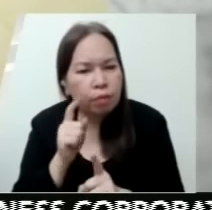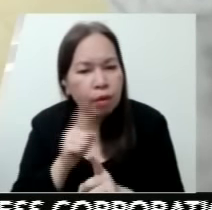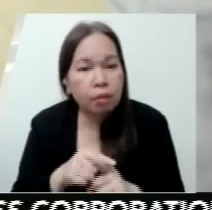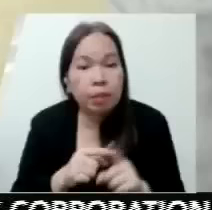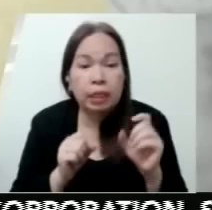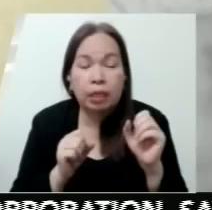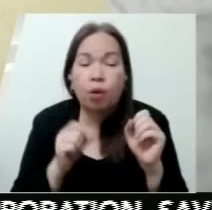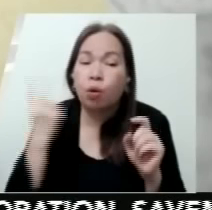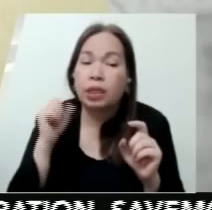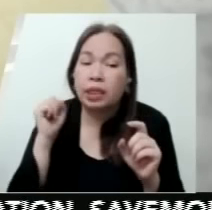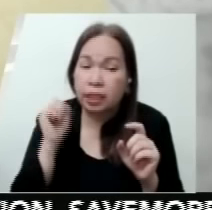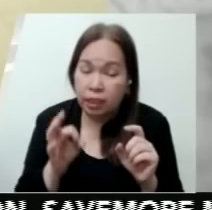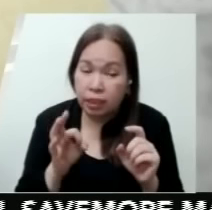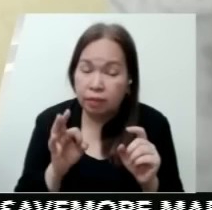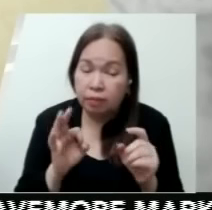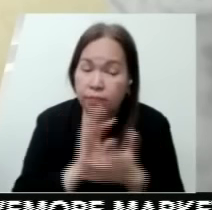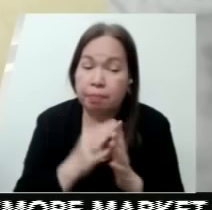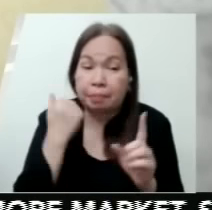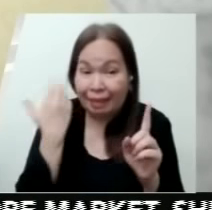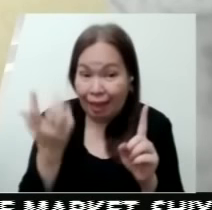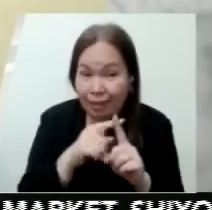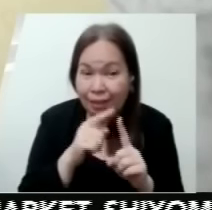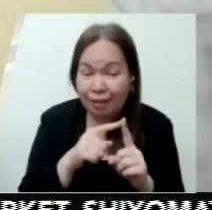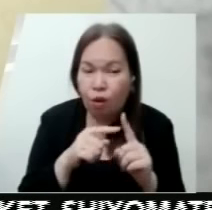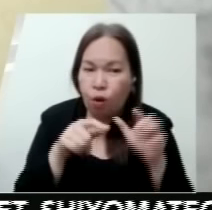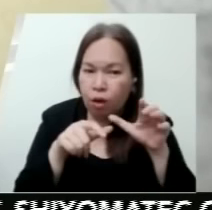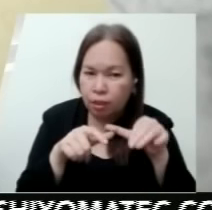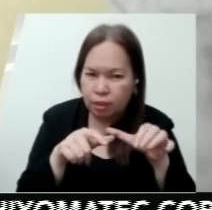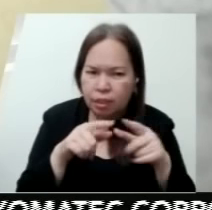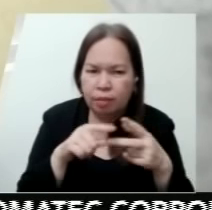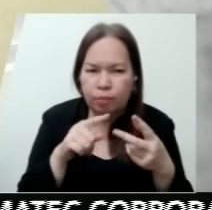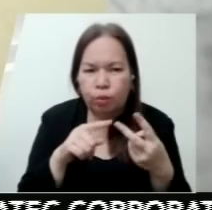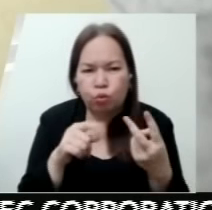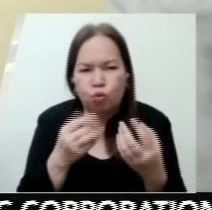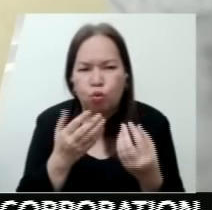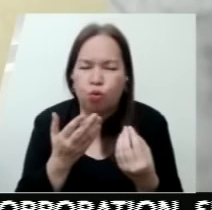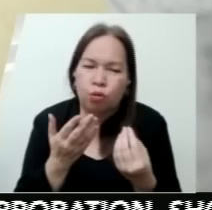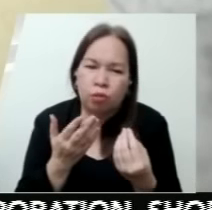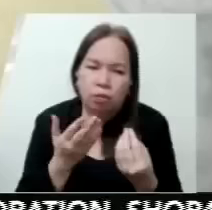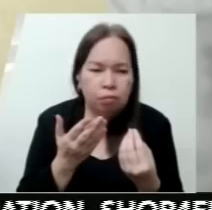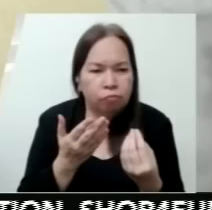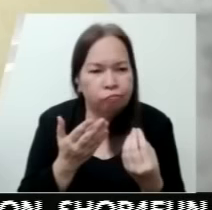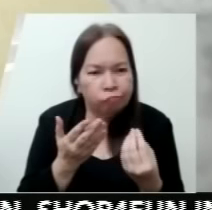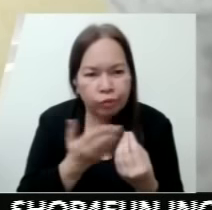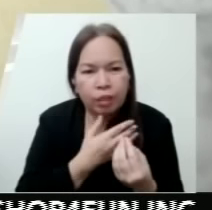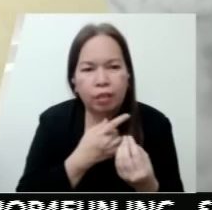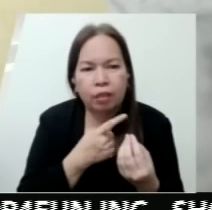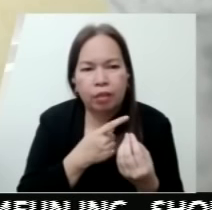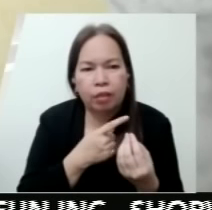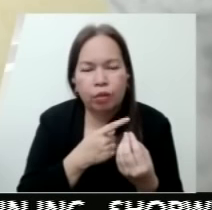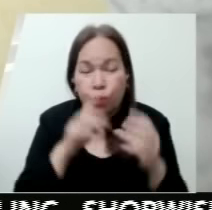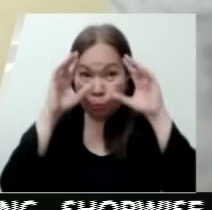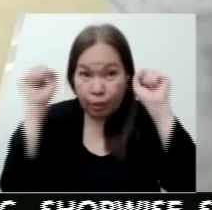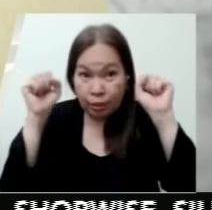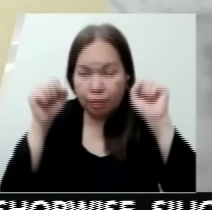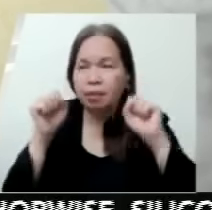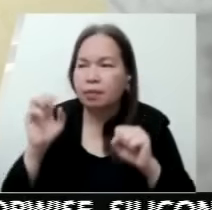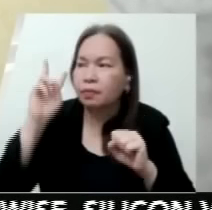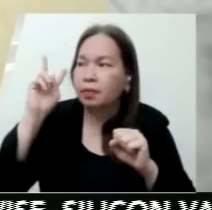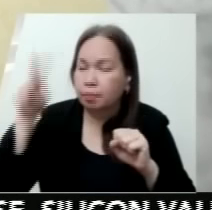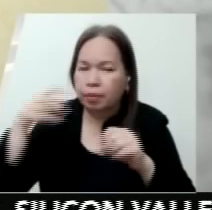permanently disabled, matanggal sa pwesto o magbitiw sa tungkulin ang nakaupang pangulo, ang vice-presidente ang magiging